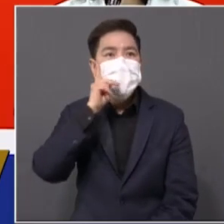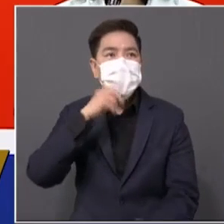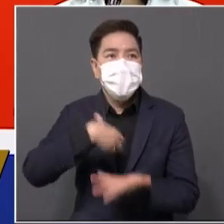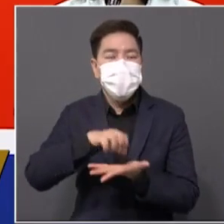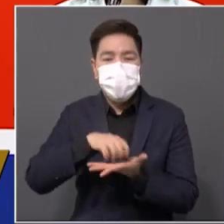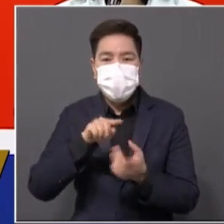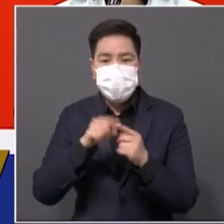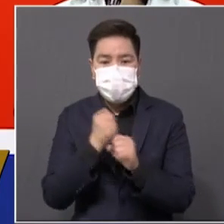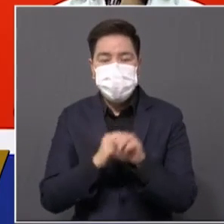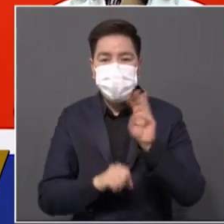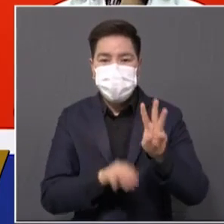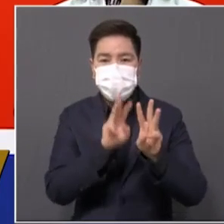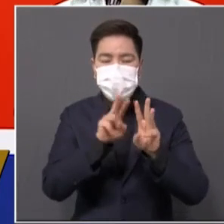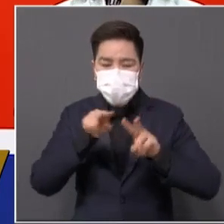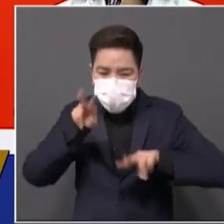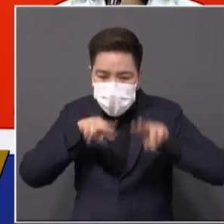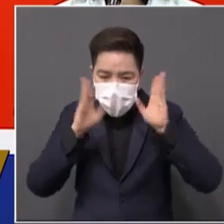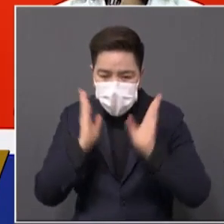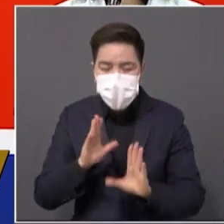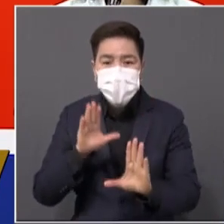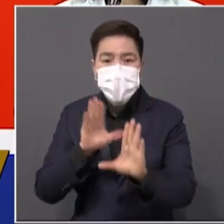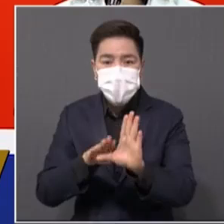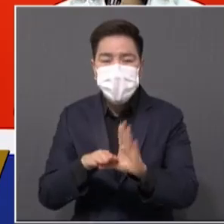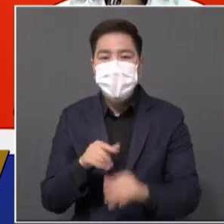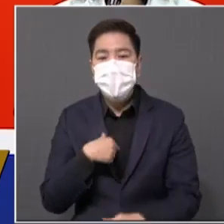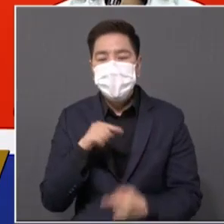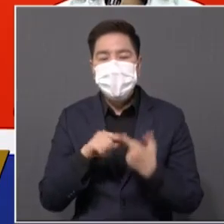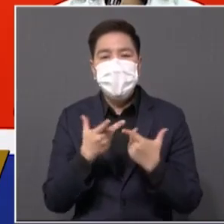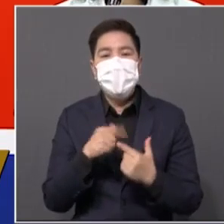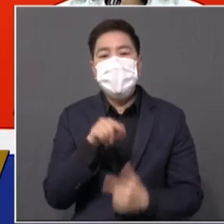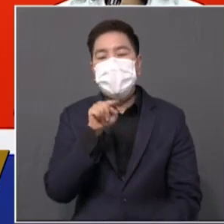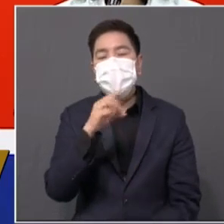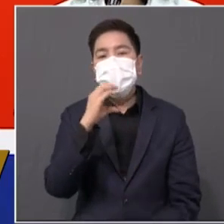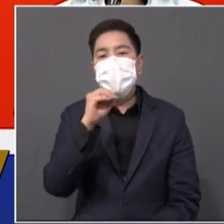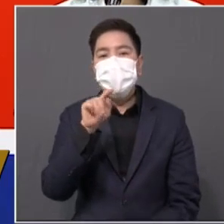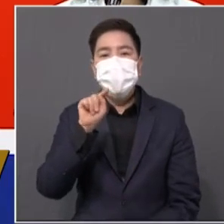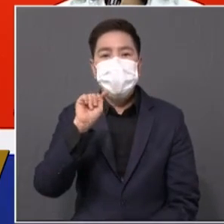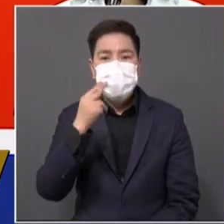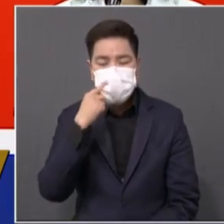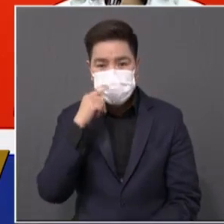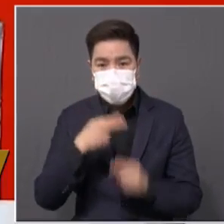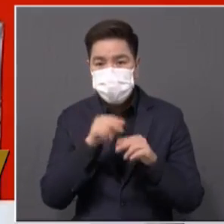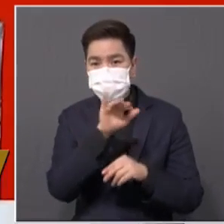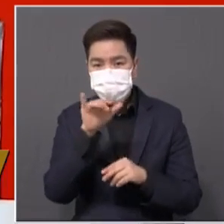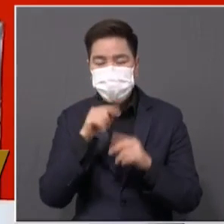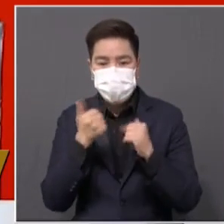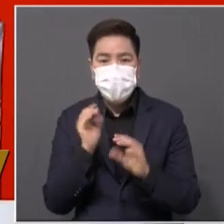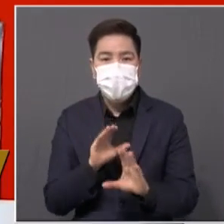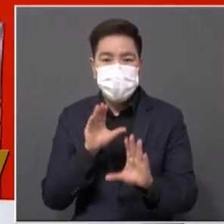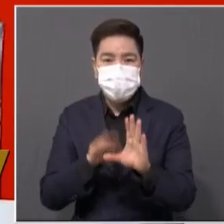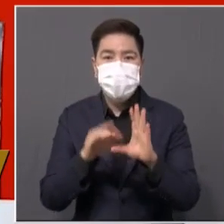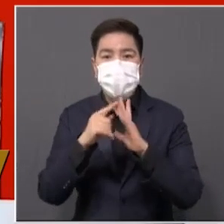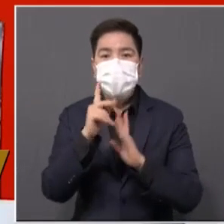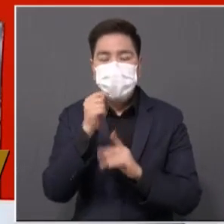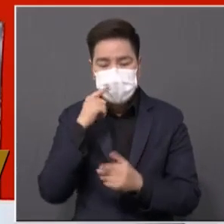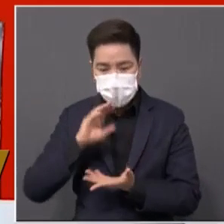ข่าวเพื่อเปิดตัวเว็บไซต์ค้นหาผู้สมัคร candidateptp or.thค่ะเพื่อให้ผู้สมัครสส